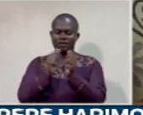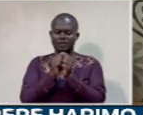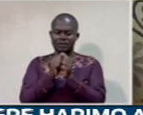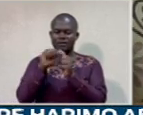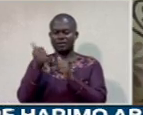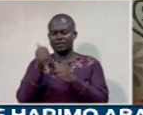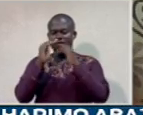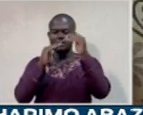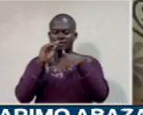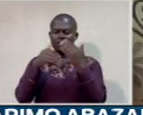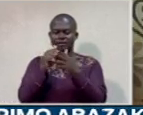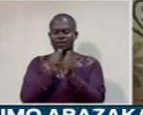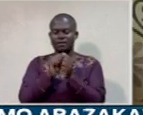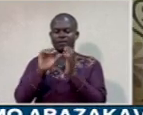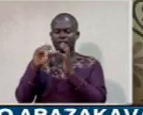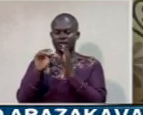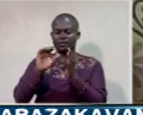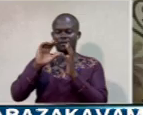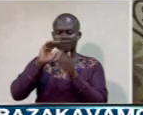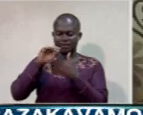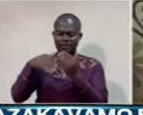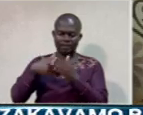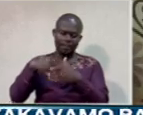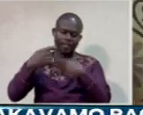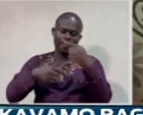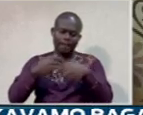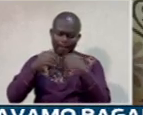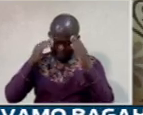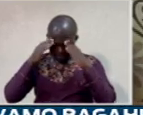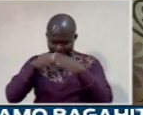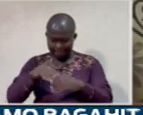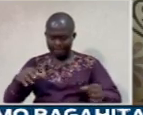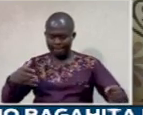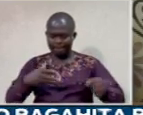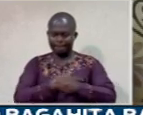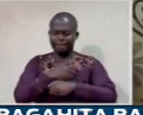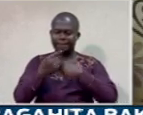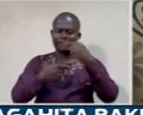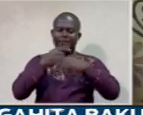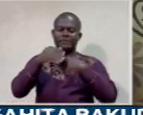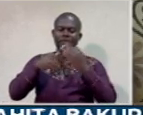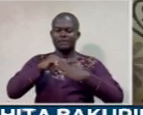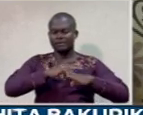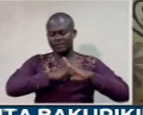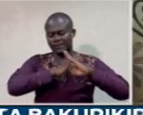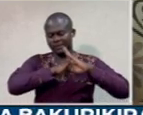nzego n'ibigo bishamikiyeho nabo bakomeze bashyiremo imbaraga tukomeze guhashya